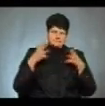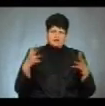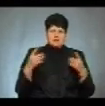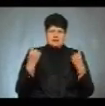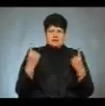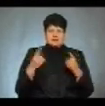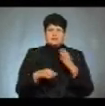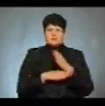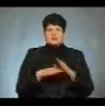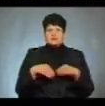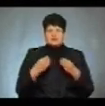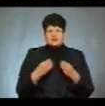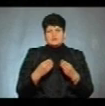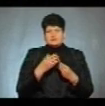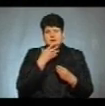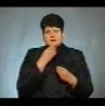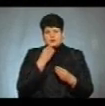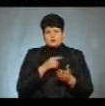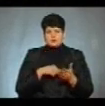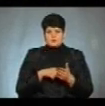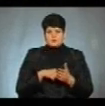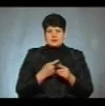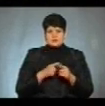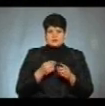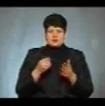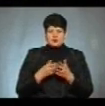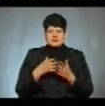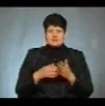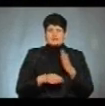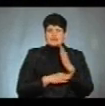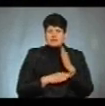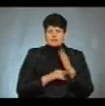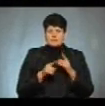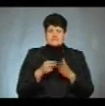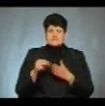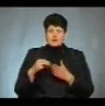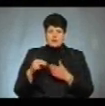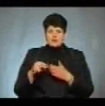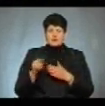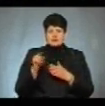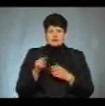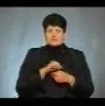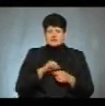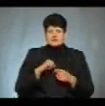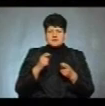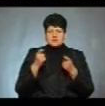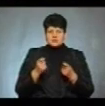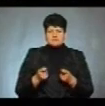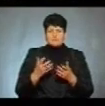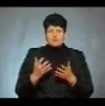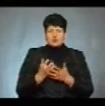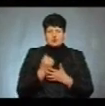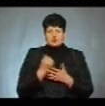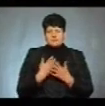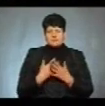буде давати прикрасу місту дуже-дуже сильно. Це дорогі дерева, тому ми закуповуємо там, де найдешевше. Виходить,